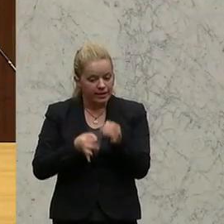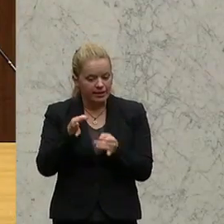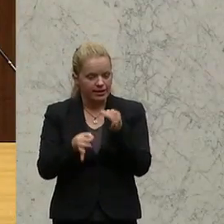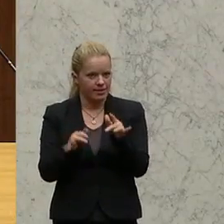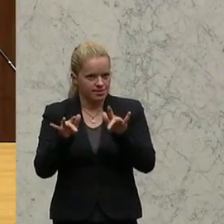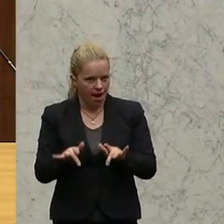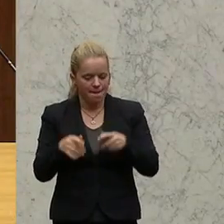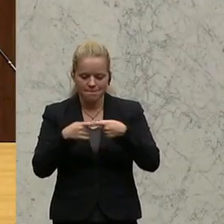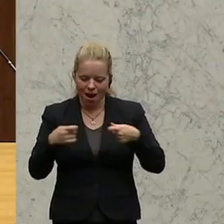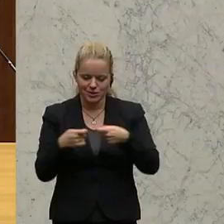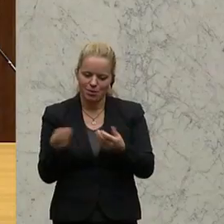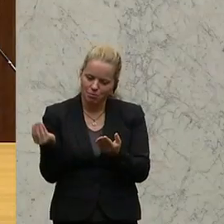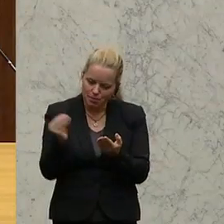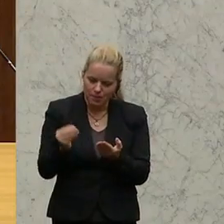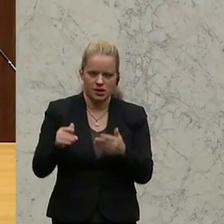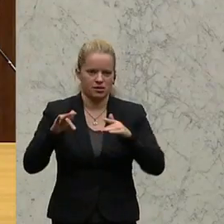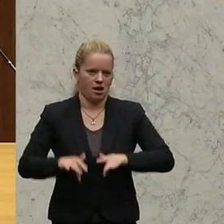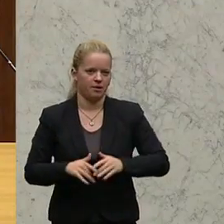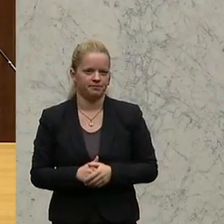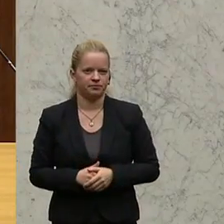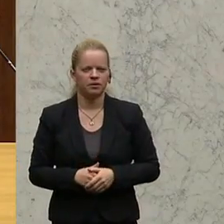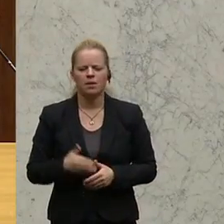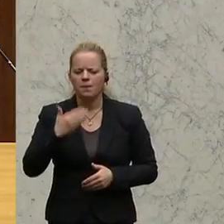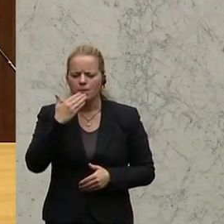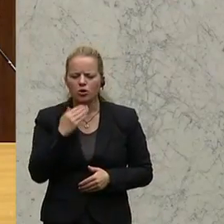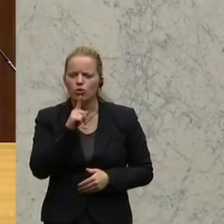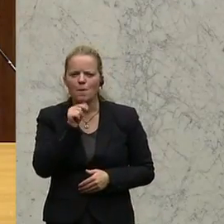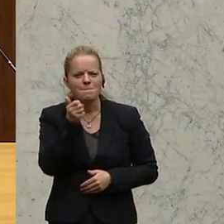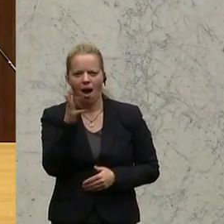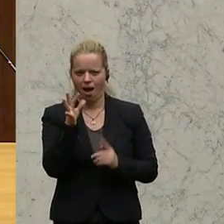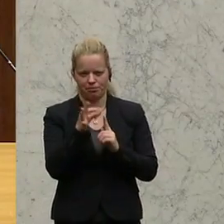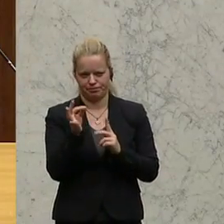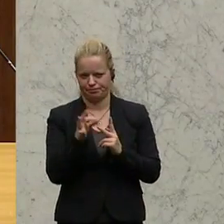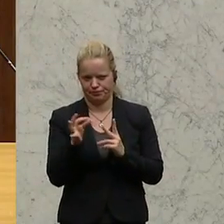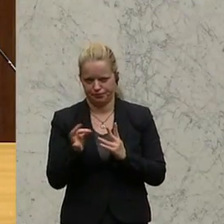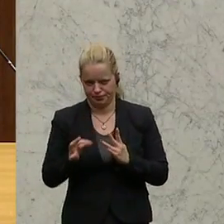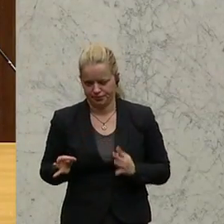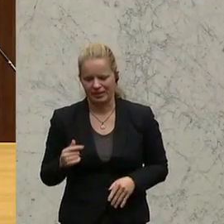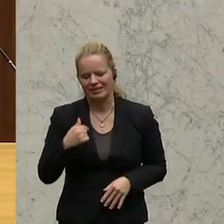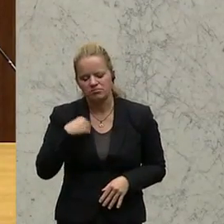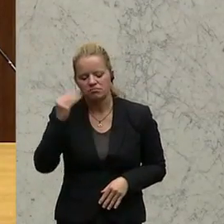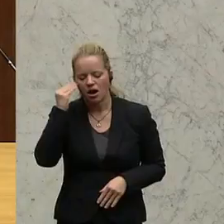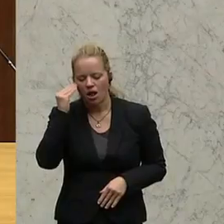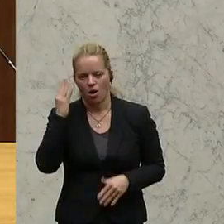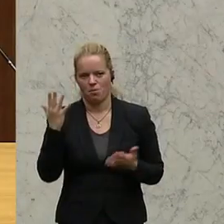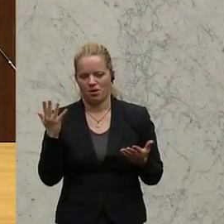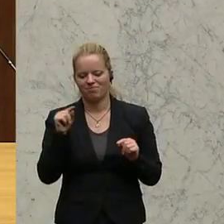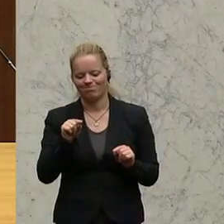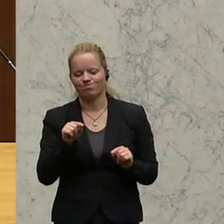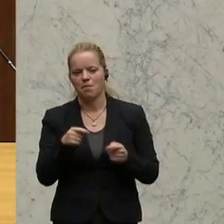entsprechenden Maßnahmen angeführt worden. Und ich möchte nur einige wenige daraus nehmen, wo ich glaube, dass